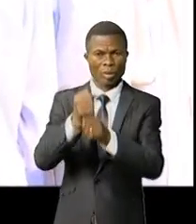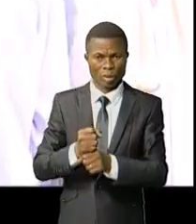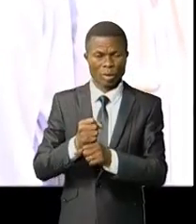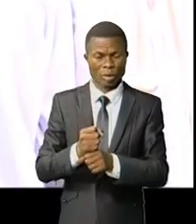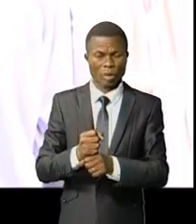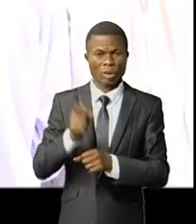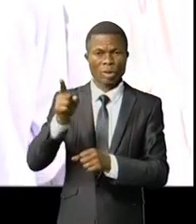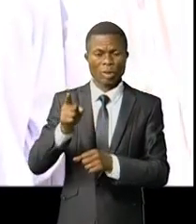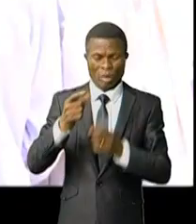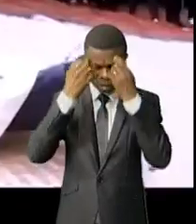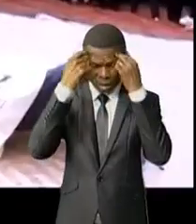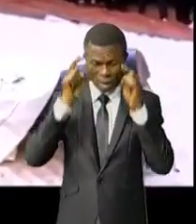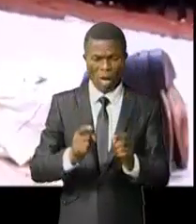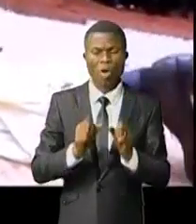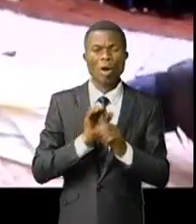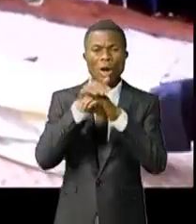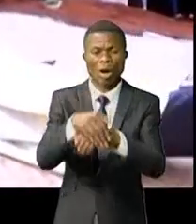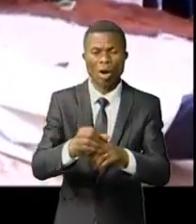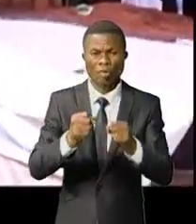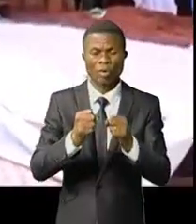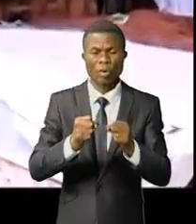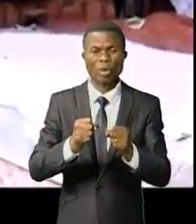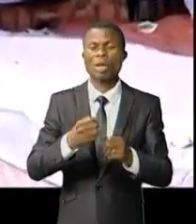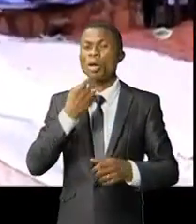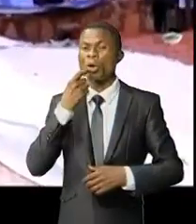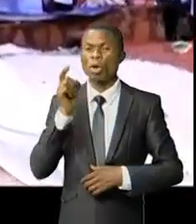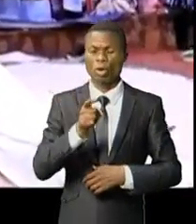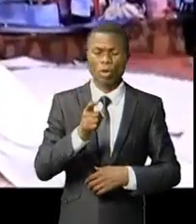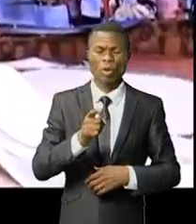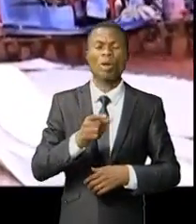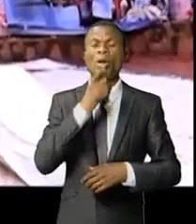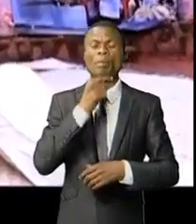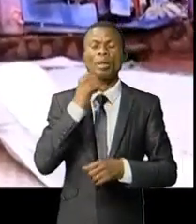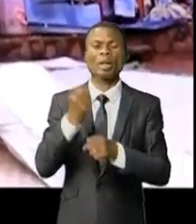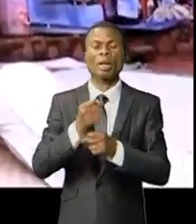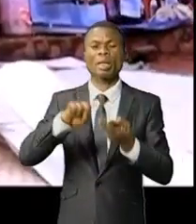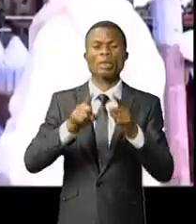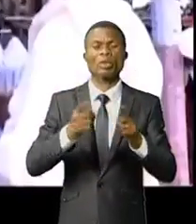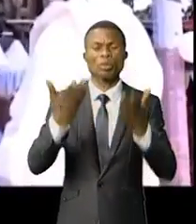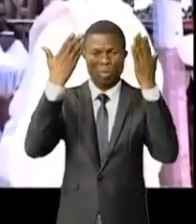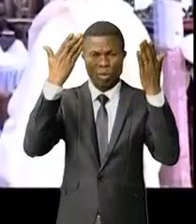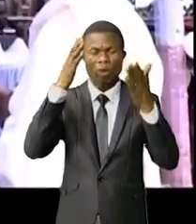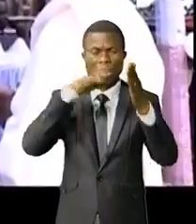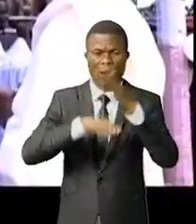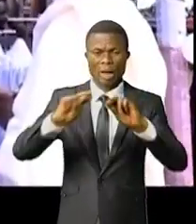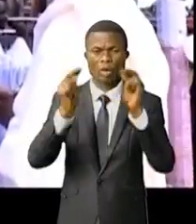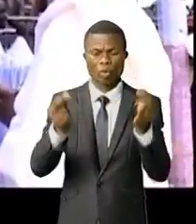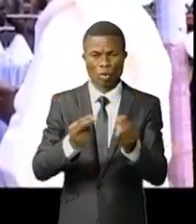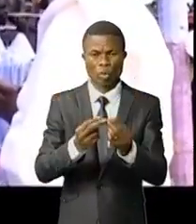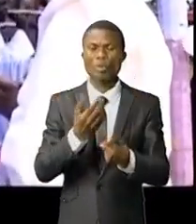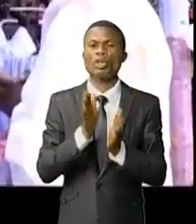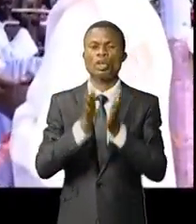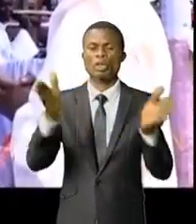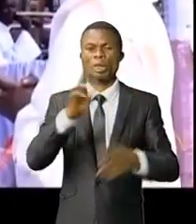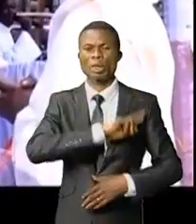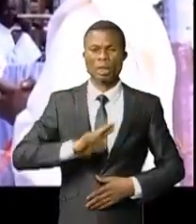lui son ferme engagement avant qu'il ne soit confirmé prêtre de Dieu et faire ainsi son entrée dans la custodie générale de la